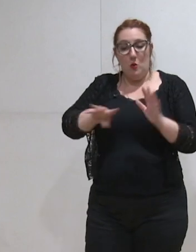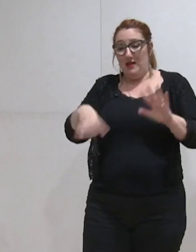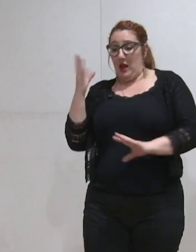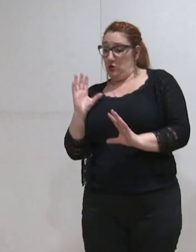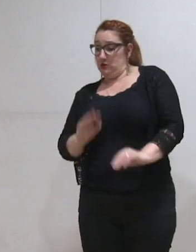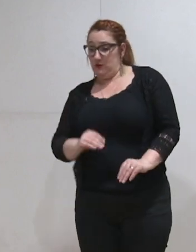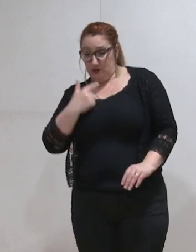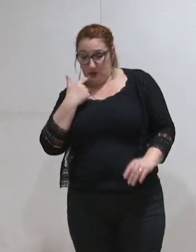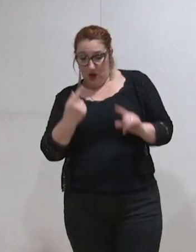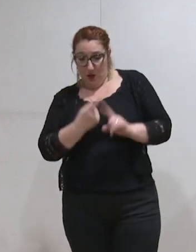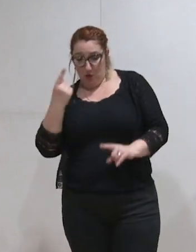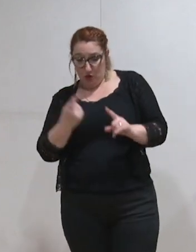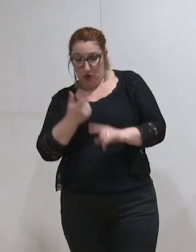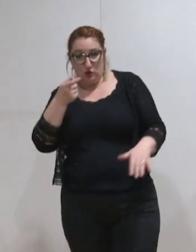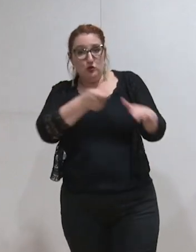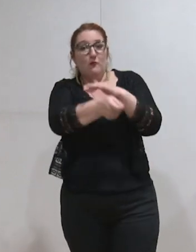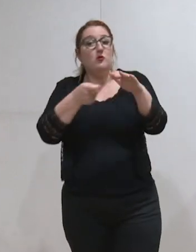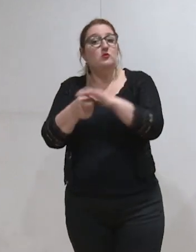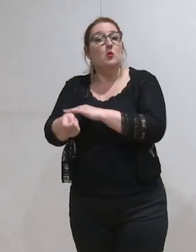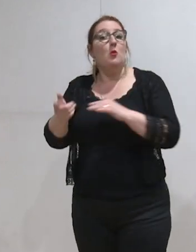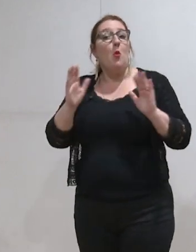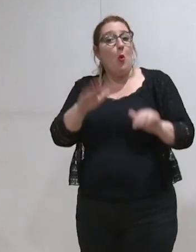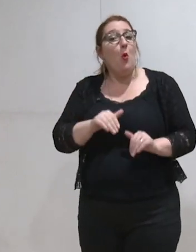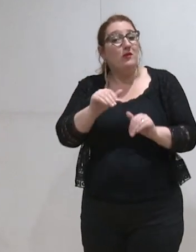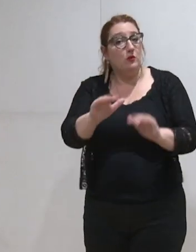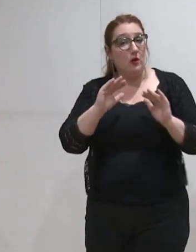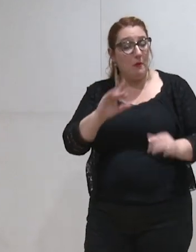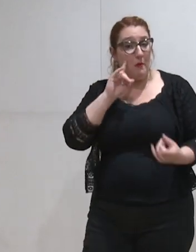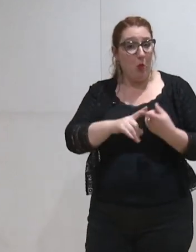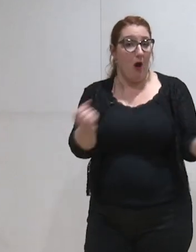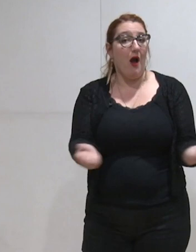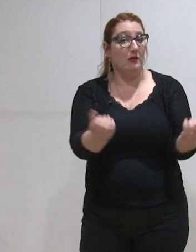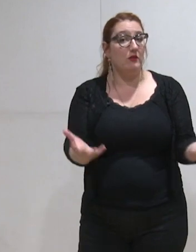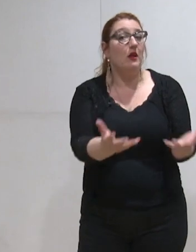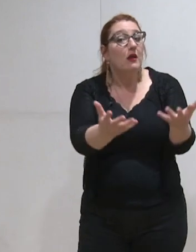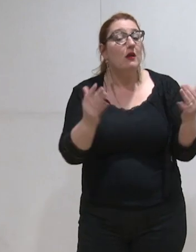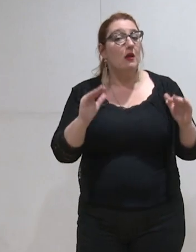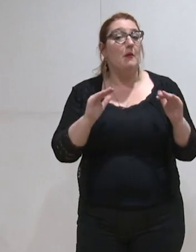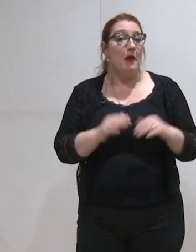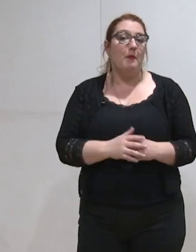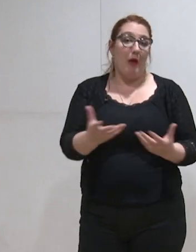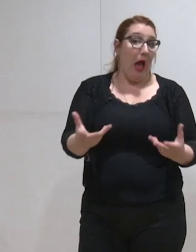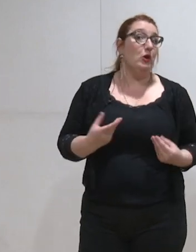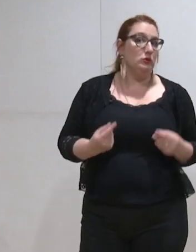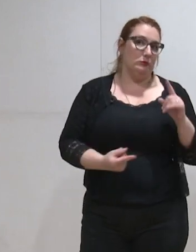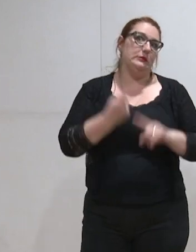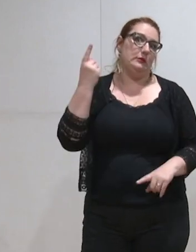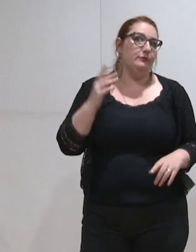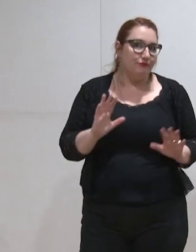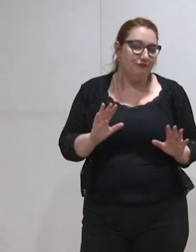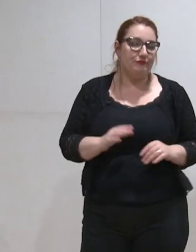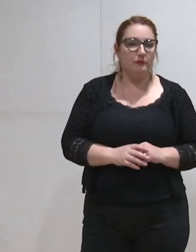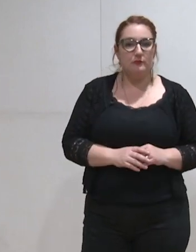attribuer des subventions afin qu'ils puissent assurer leur activité et tout ce qui relève de l'accueil en